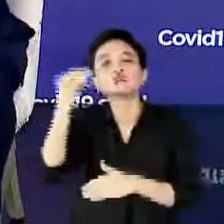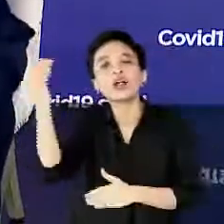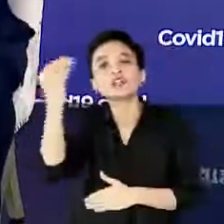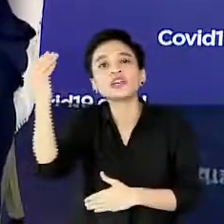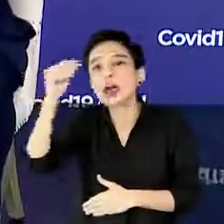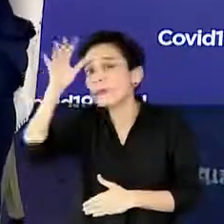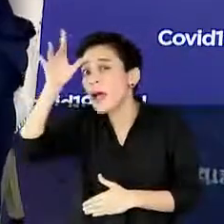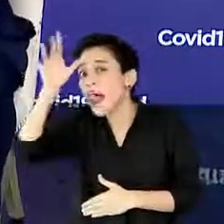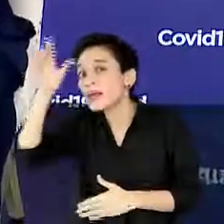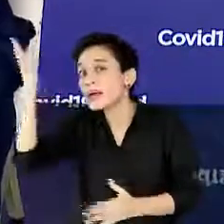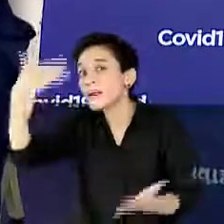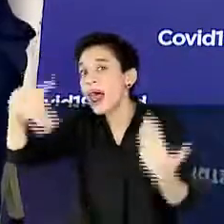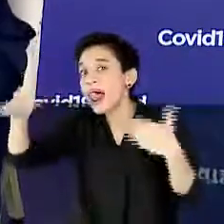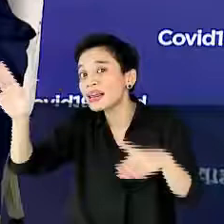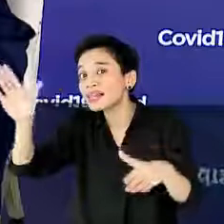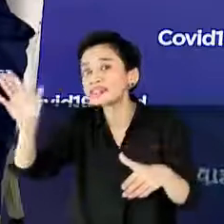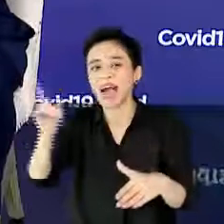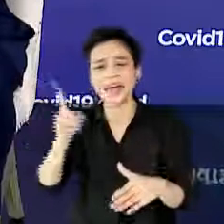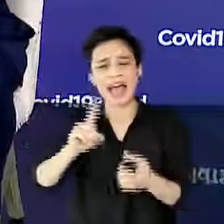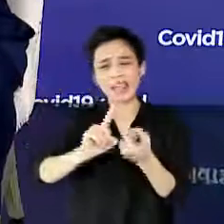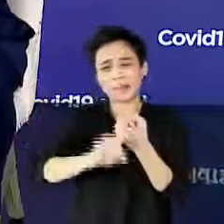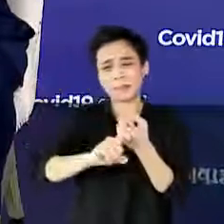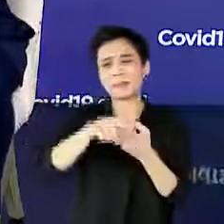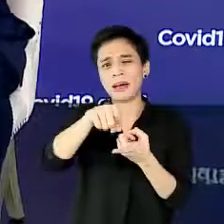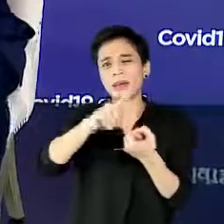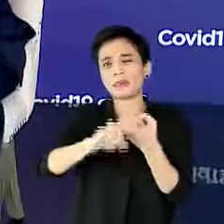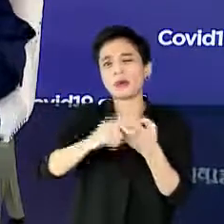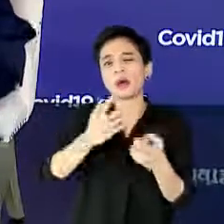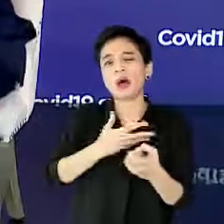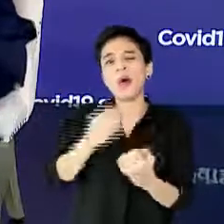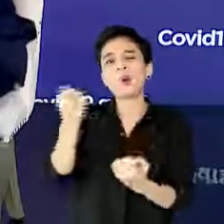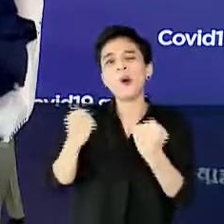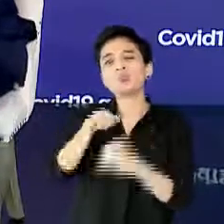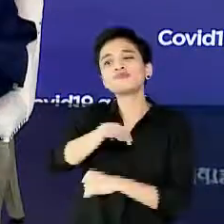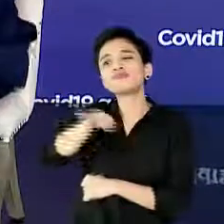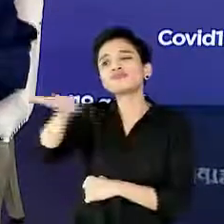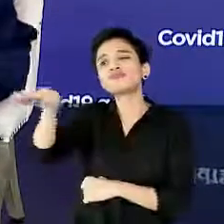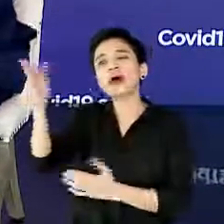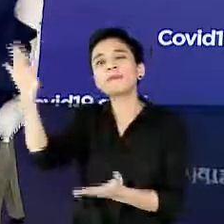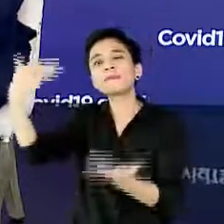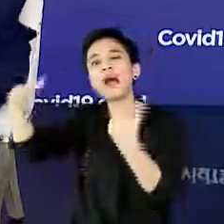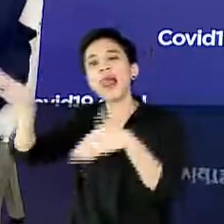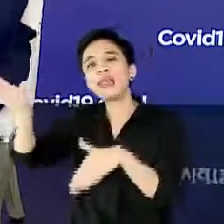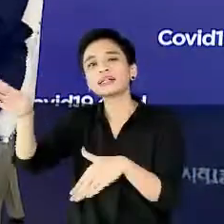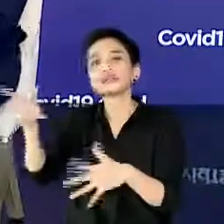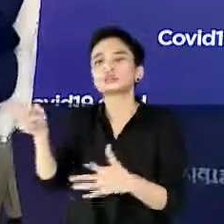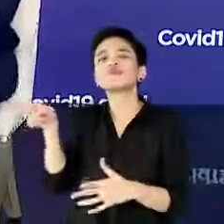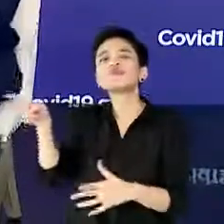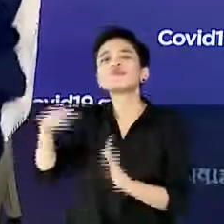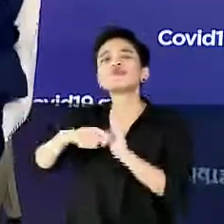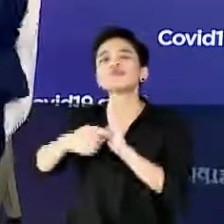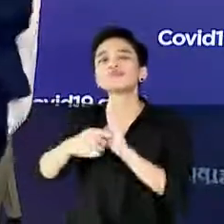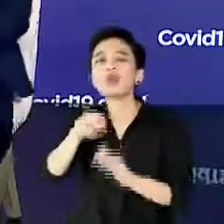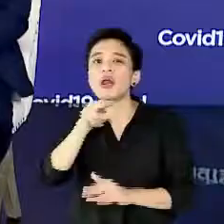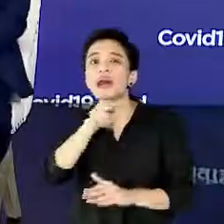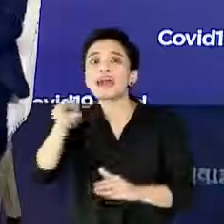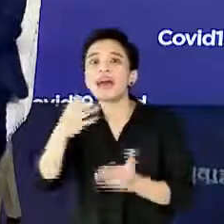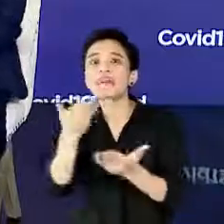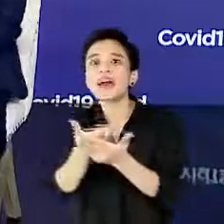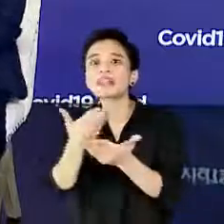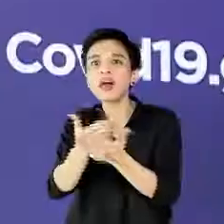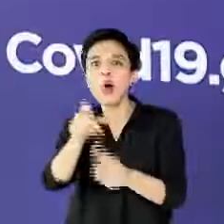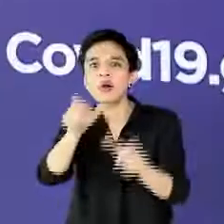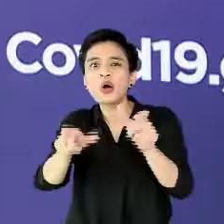termasuk teman saya Nyari mau jalan darat menuju ke Bali dalam situasi seperti saat ini Apa tanggapan deh Bu Eh baik